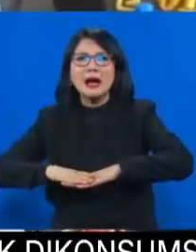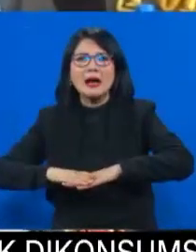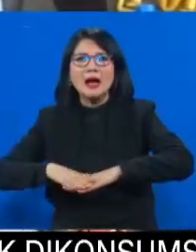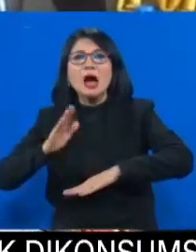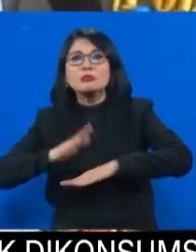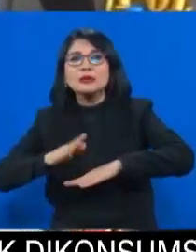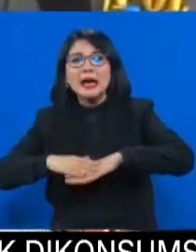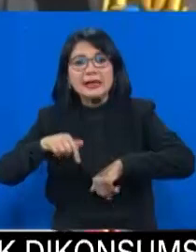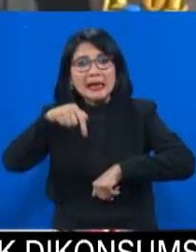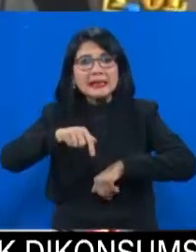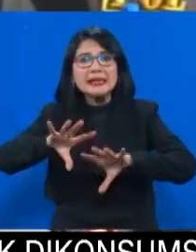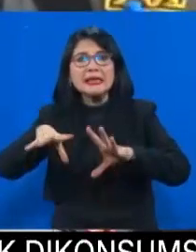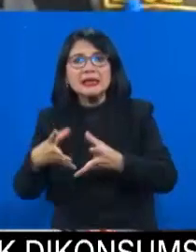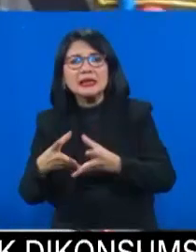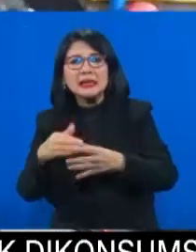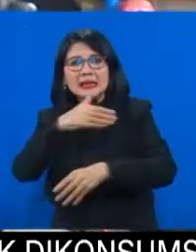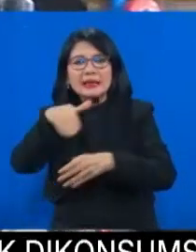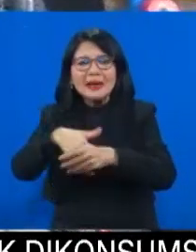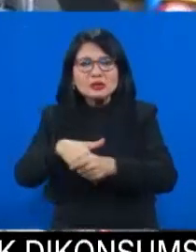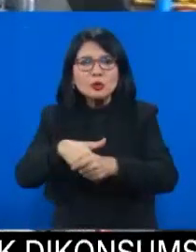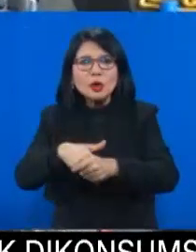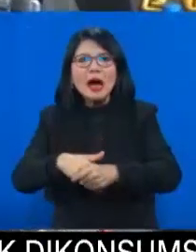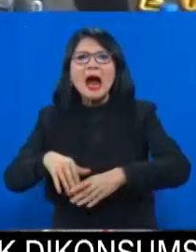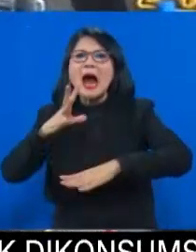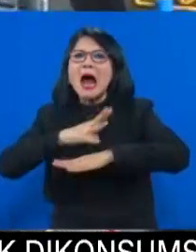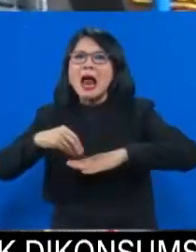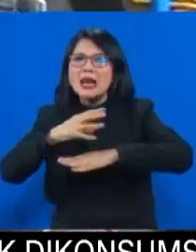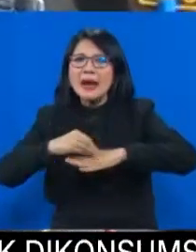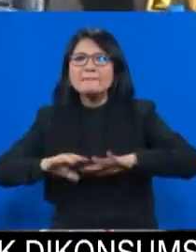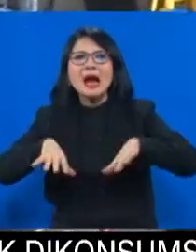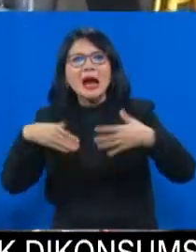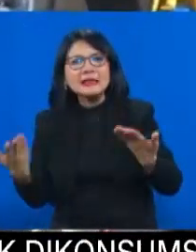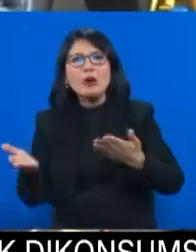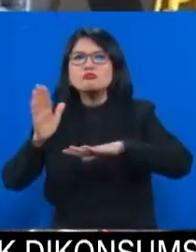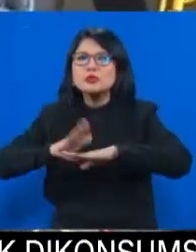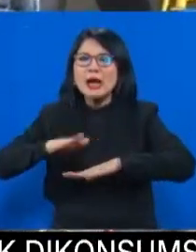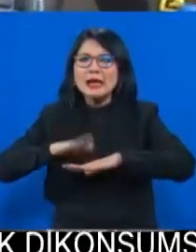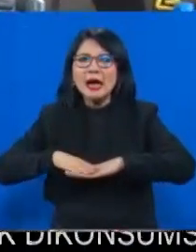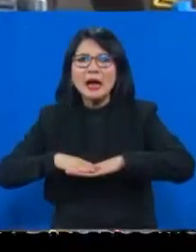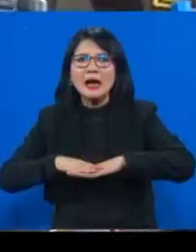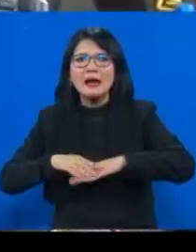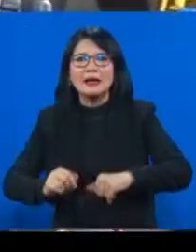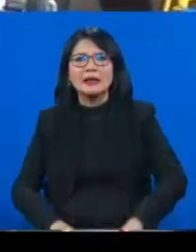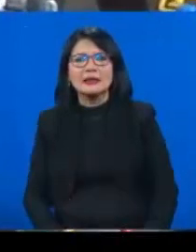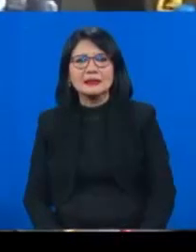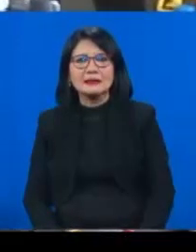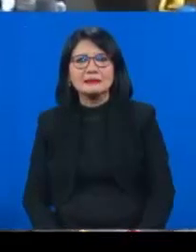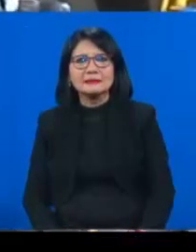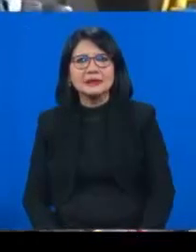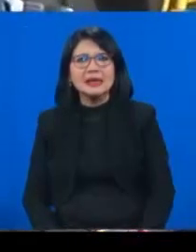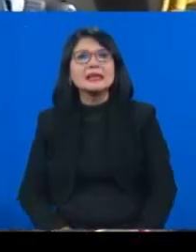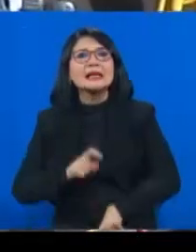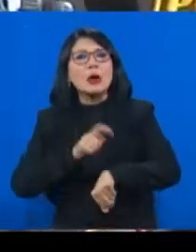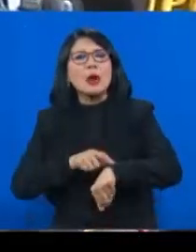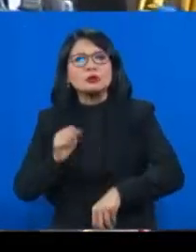apakah ini kategori alam ataukah budaya, sehingga kami minta dalam waktu